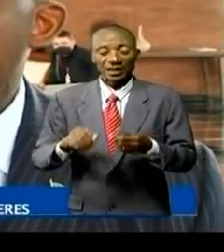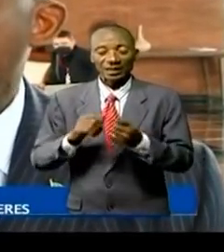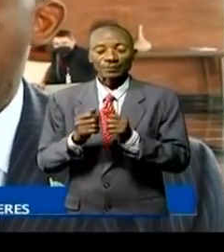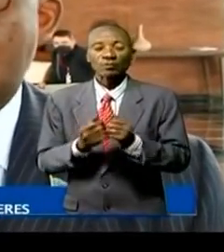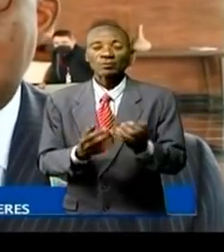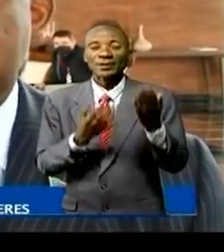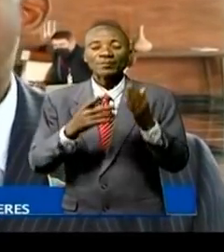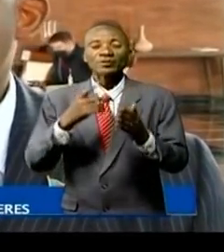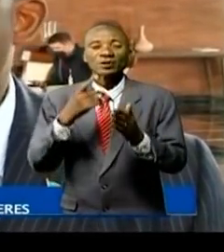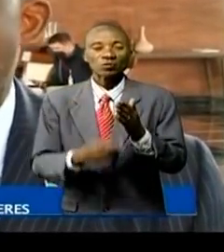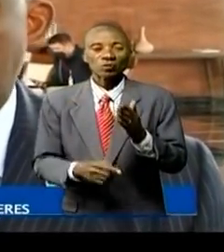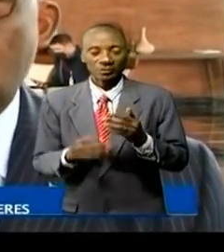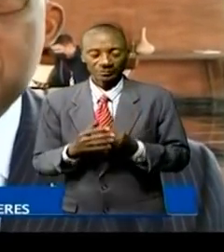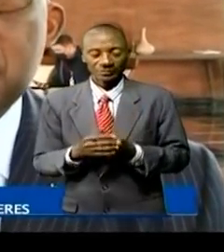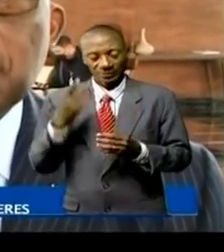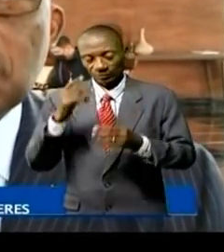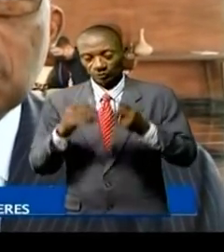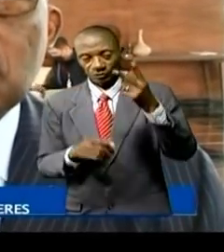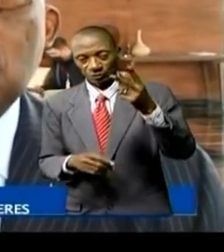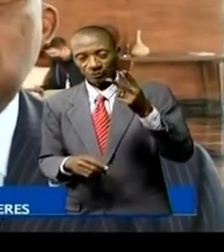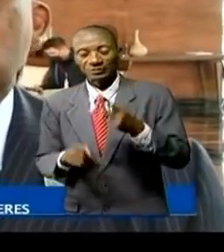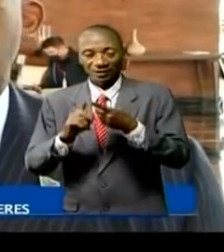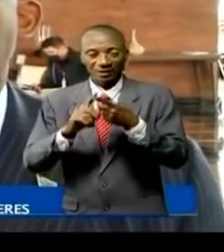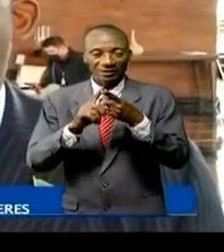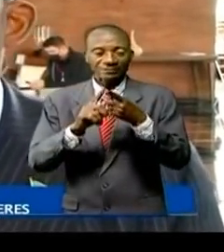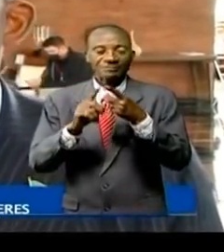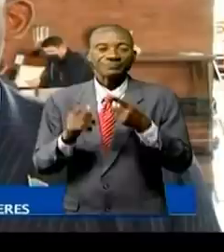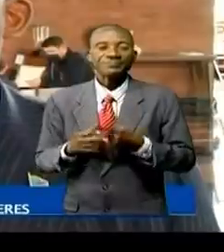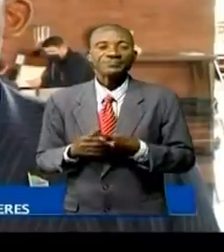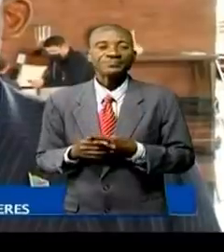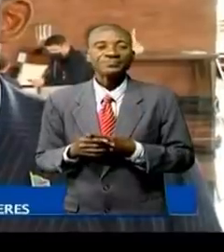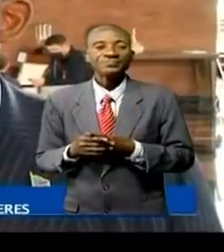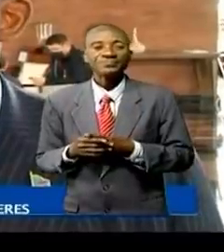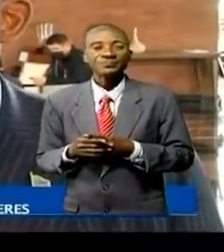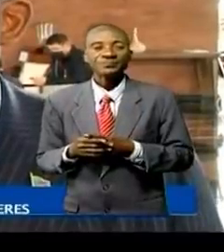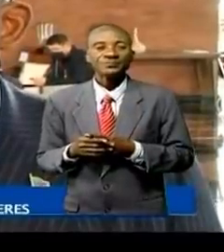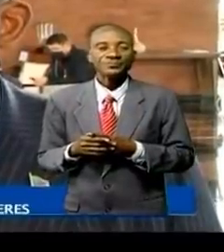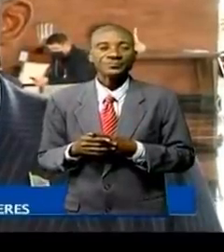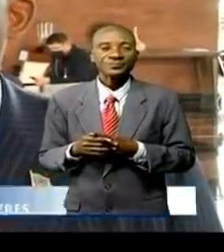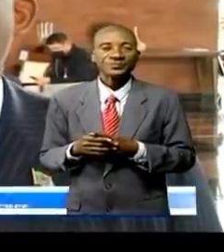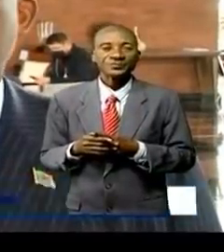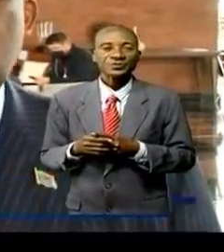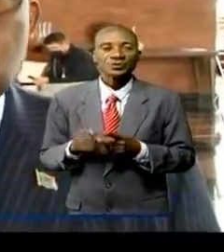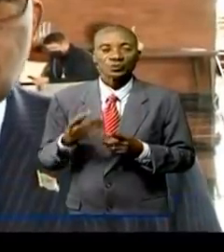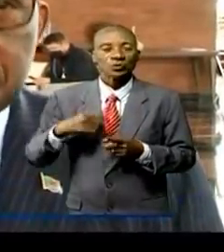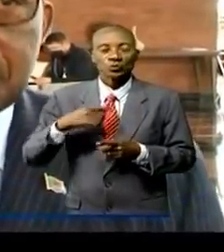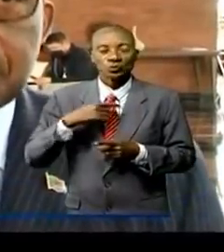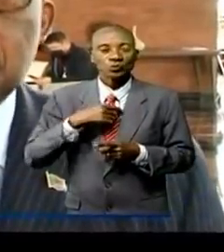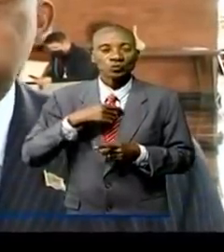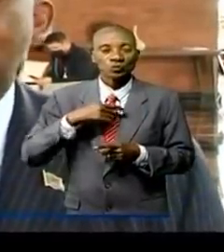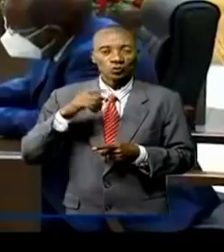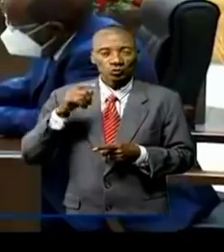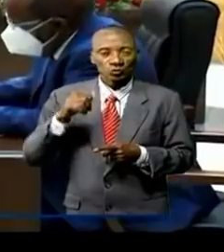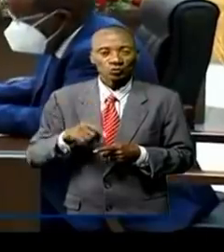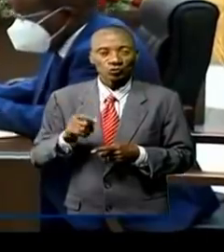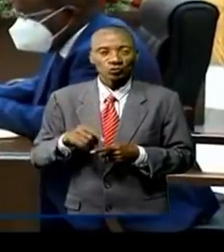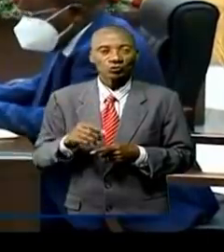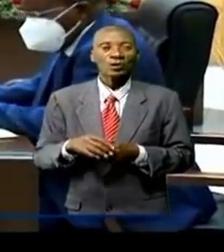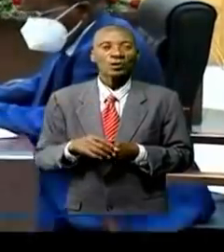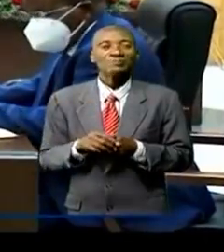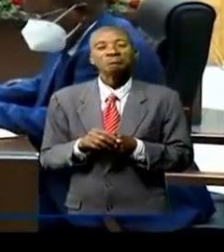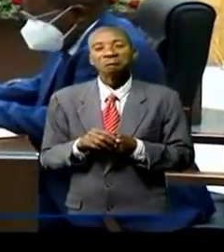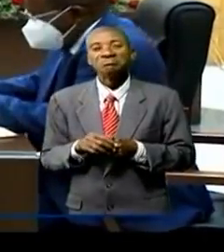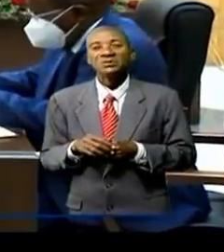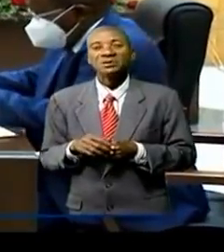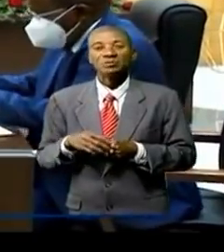situe à deux niveaux. Le premier niveau, c'est que nous devons obtenir l'autorisation de ratification de tous